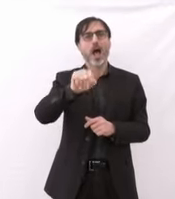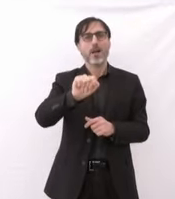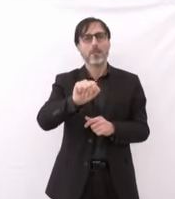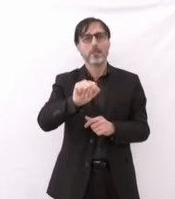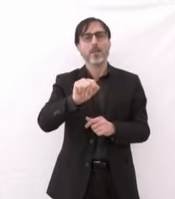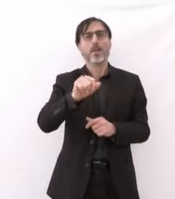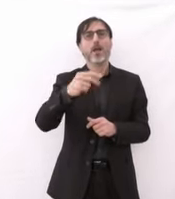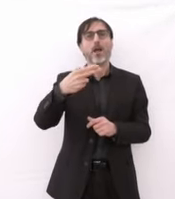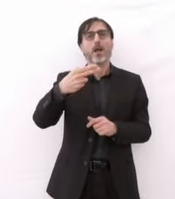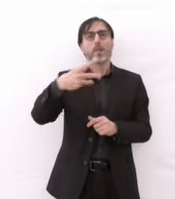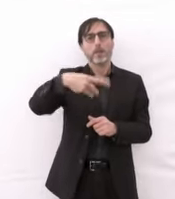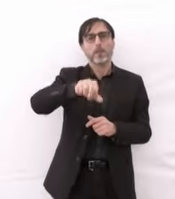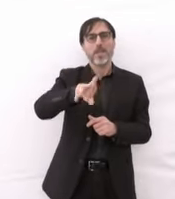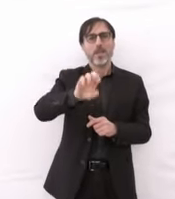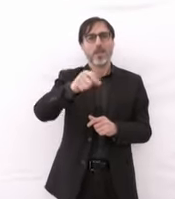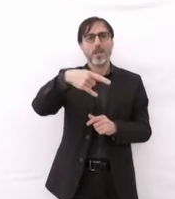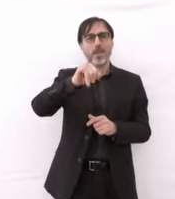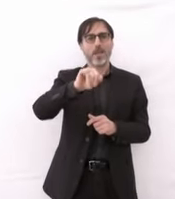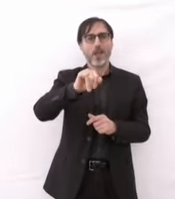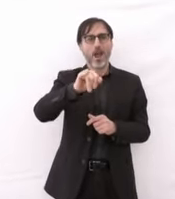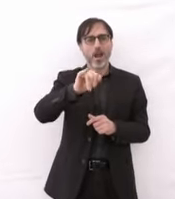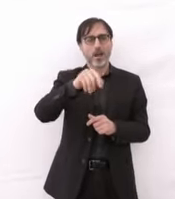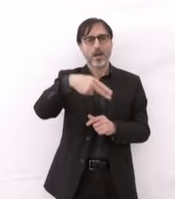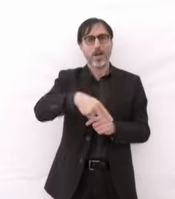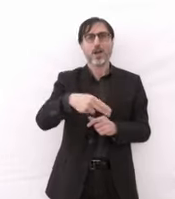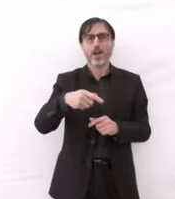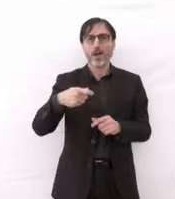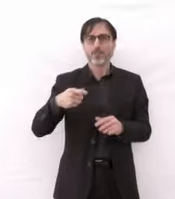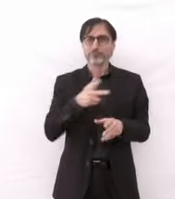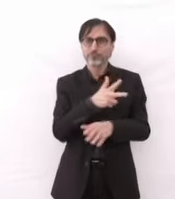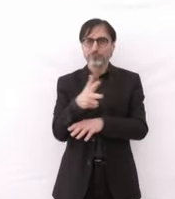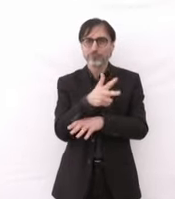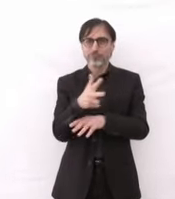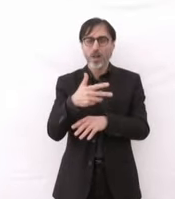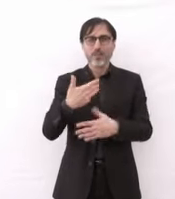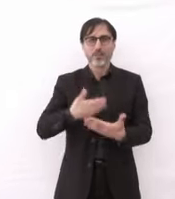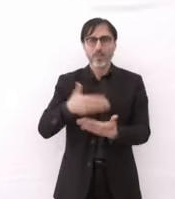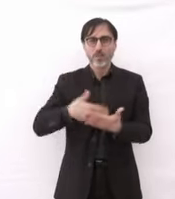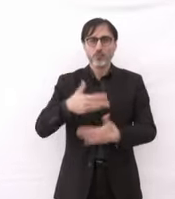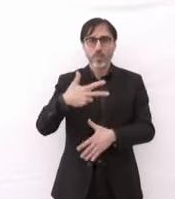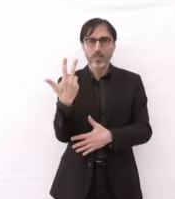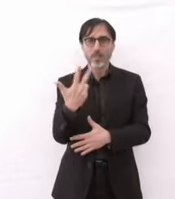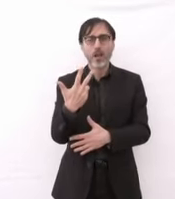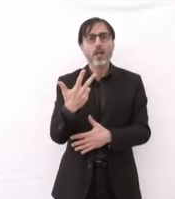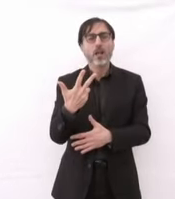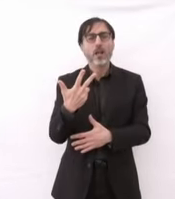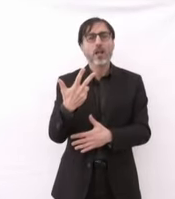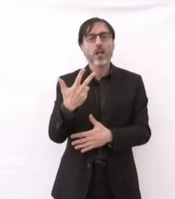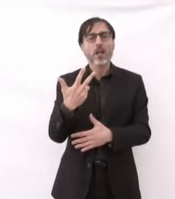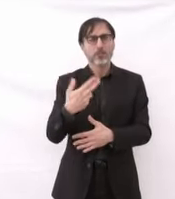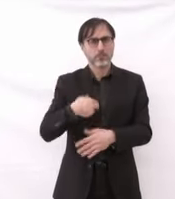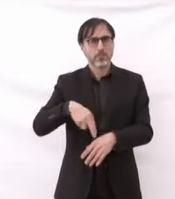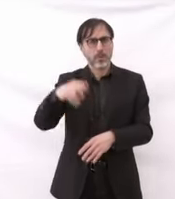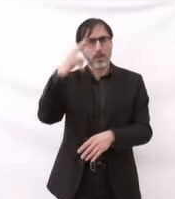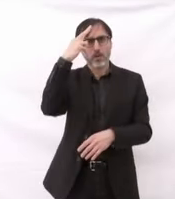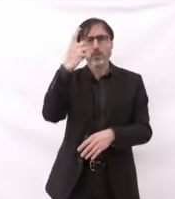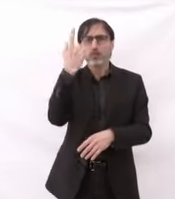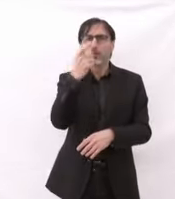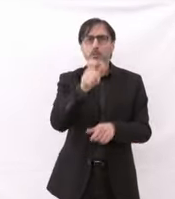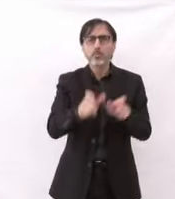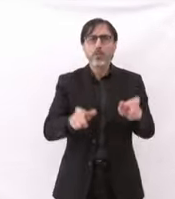Miriam, l'operatore del TG3. Abbiamo ricordato